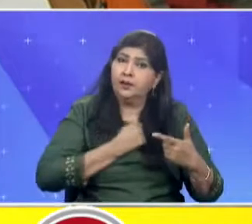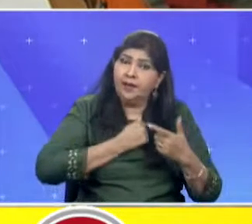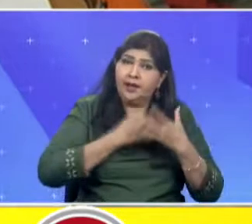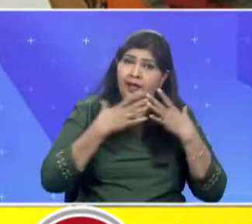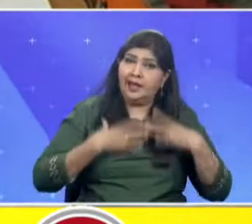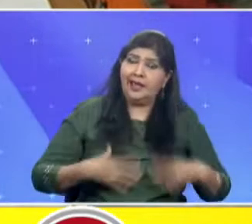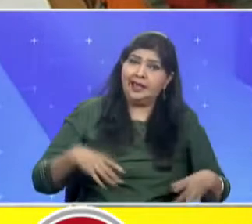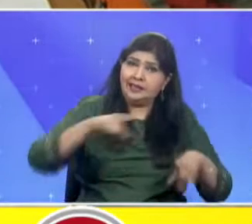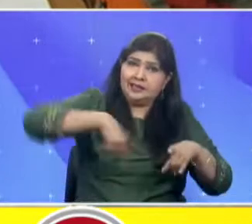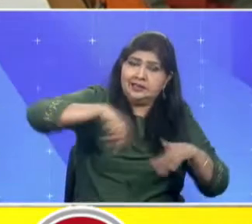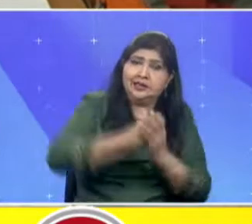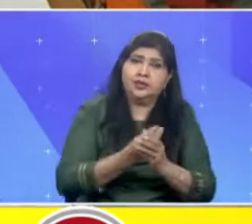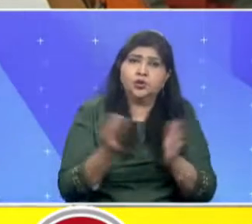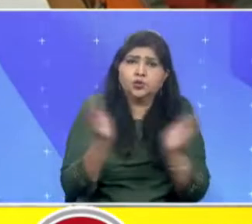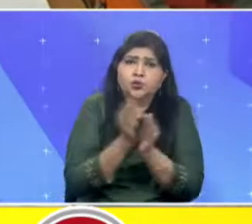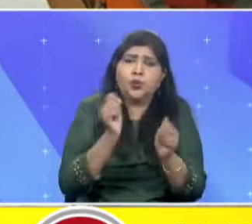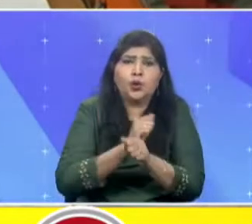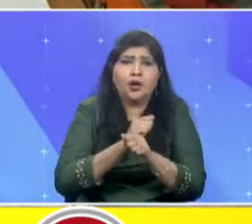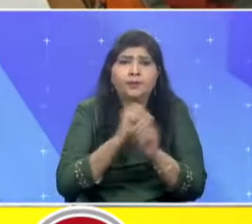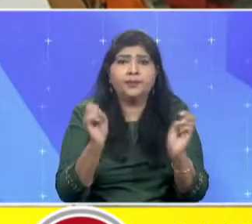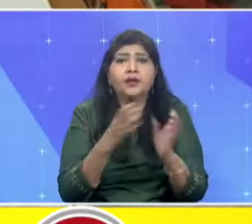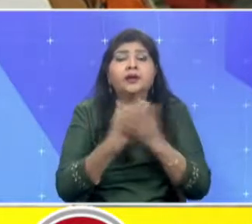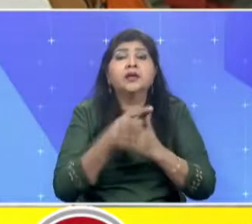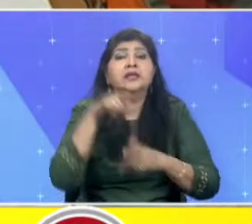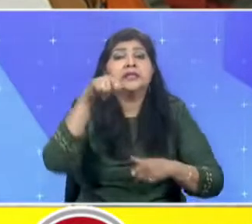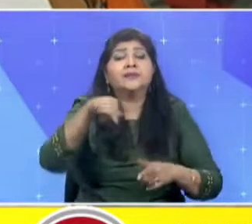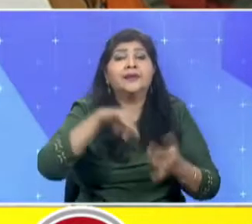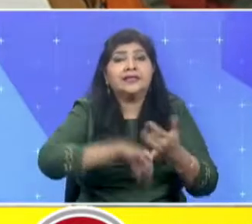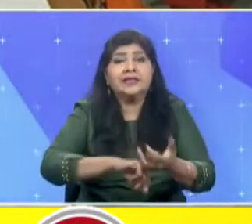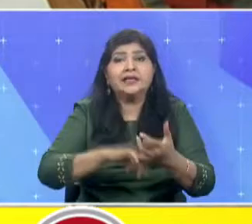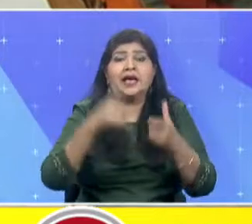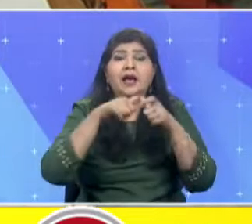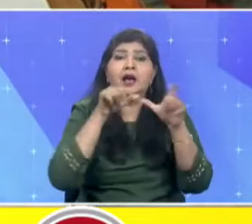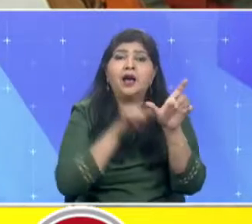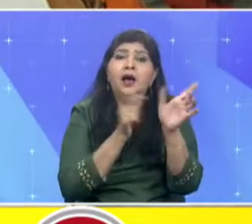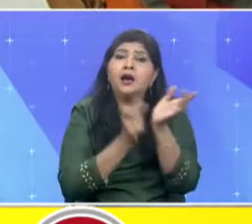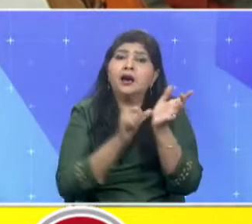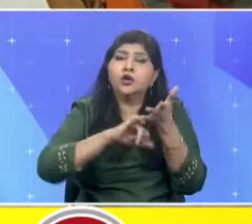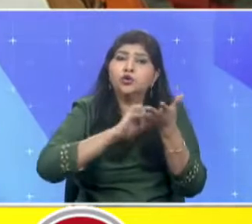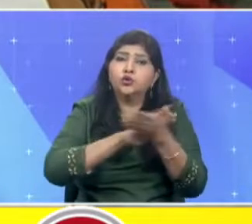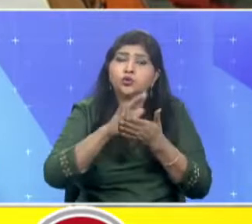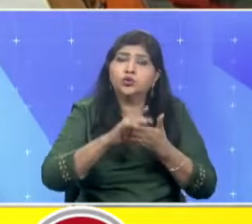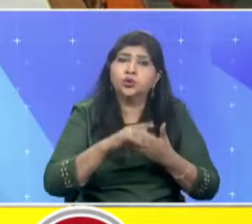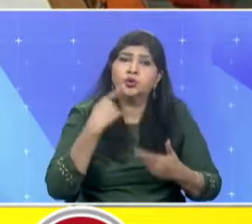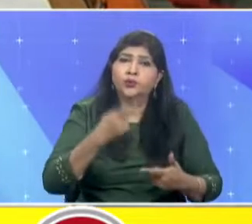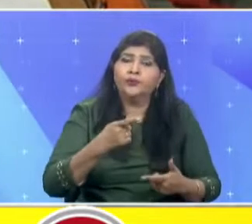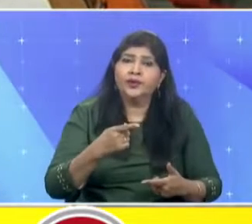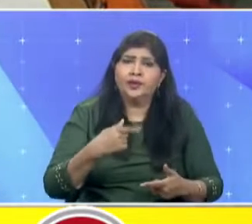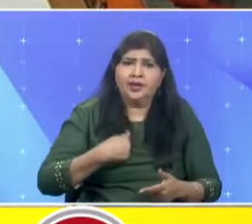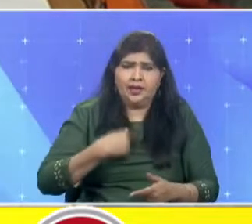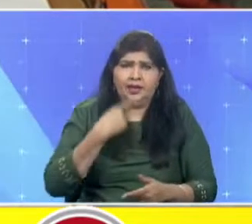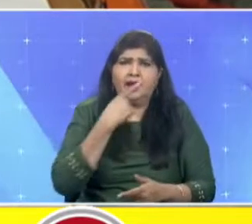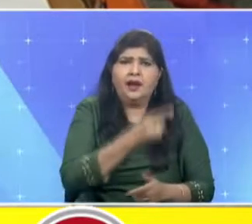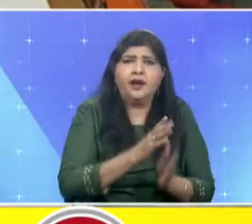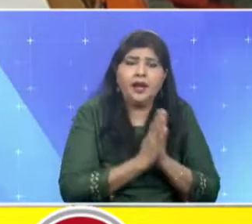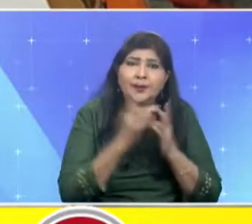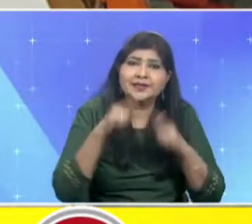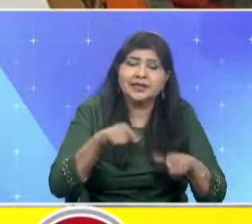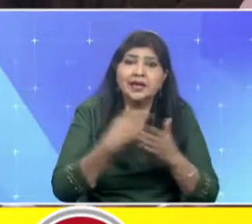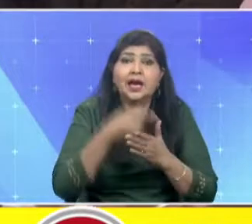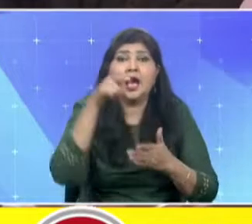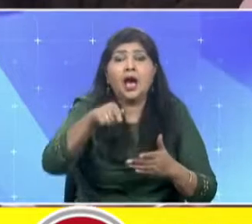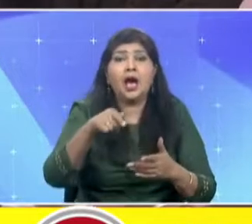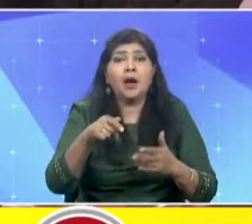हेल्थ सेक्टर के स्टार्टअप्स और विशेषकर आयुष स्टार्टअप से एक आग्रह भी है।